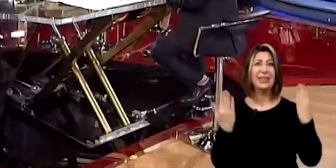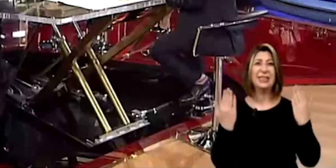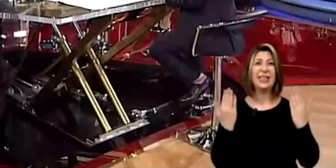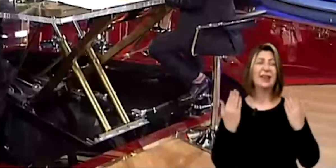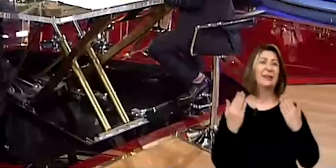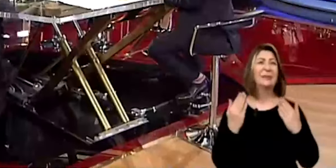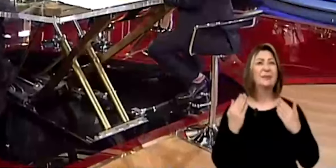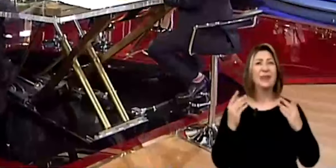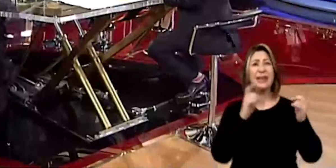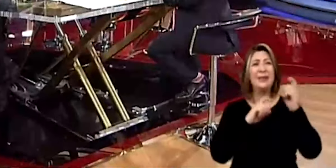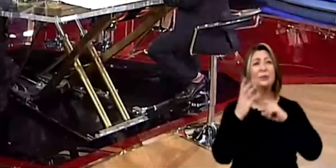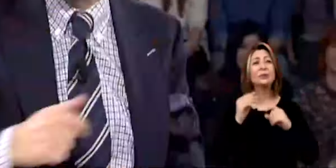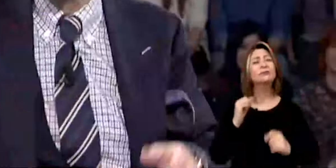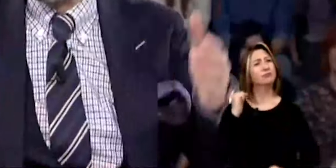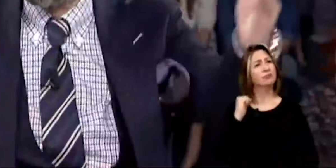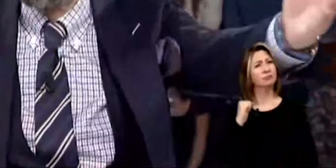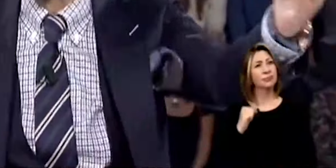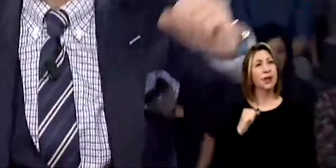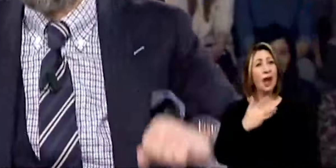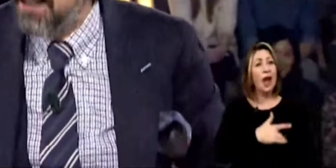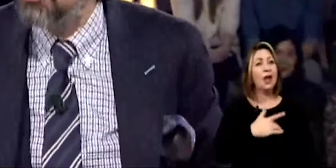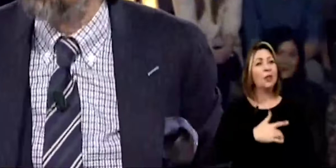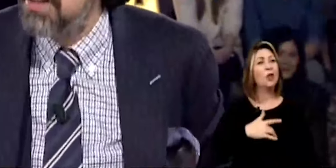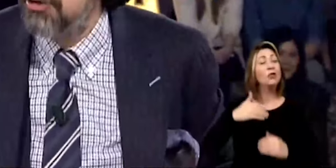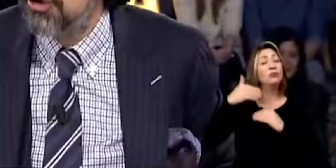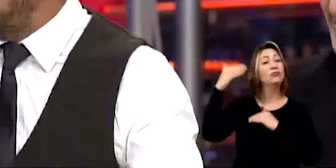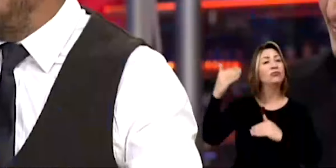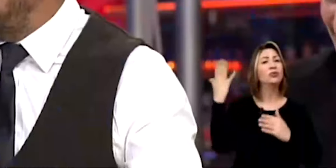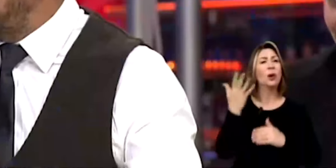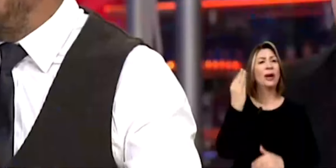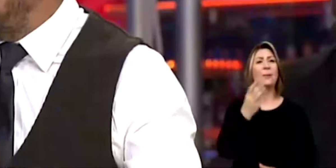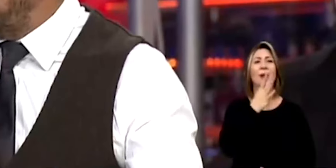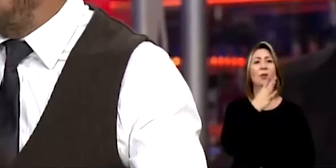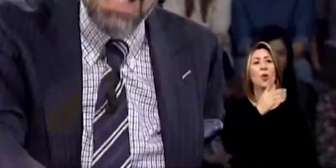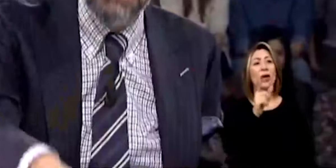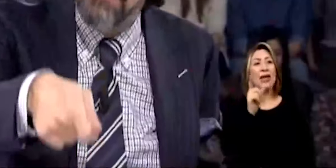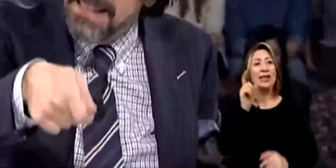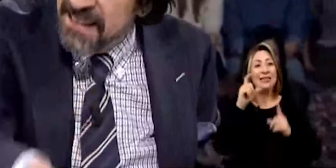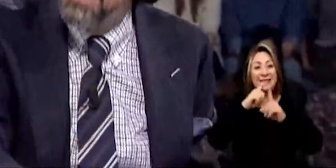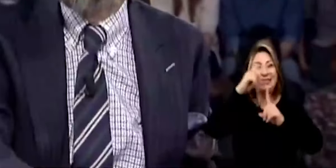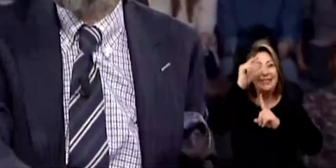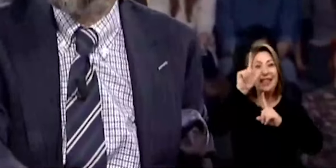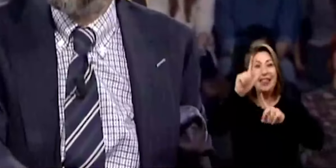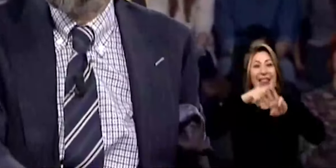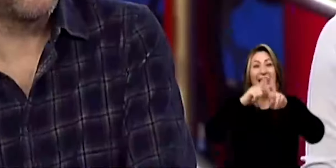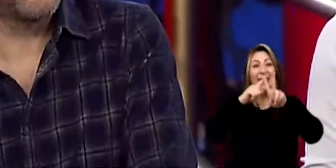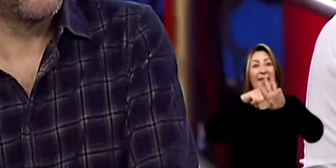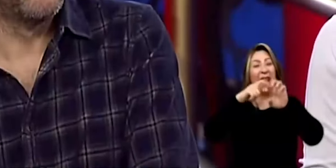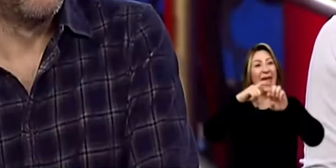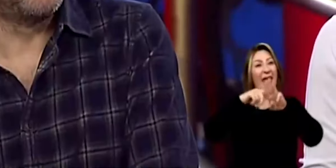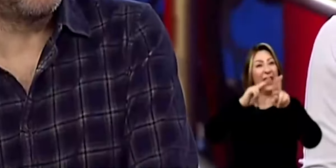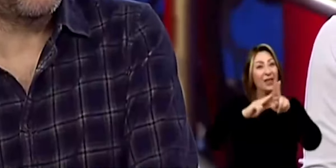Dinelmek. Yani dinelmek. Ayak, evet, bak Anadolu'nun bağrı çok iyi tanıyor o kelimeyi. Dinelerek ve direnerek